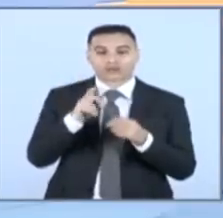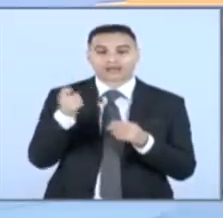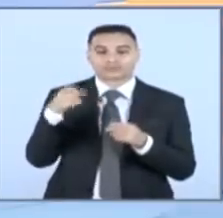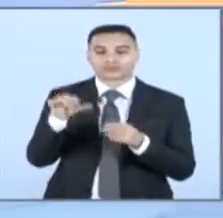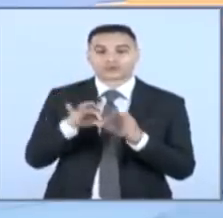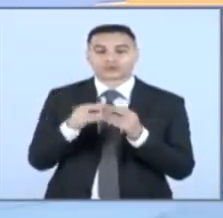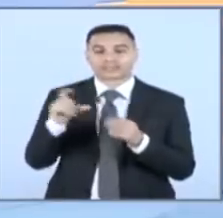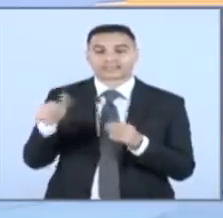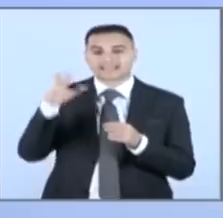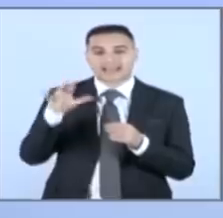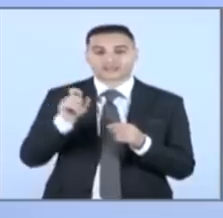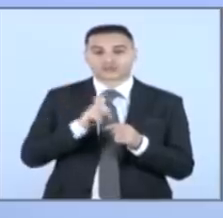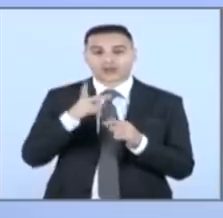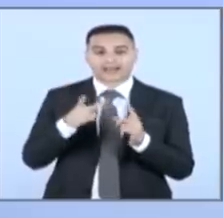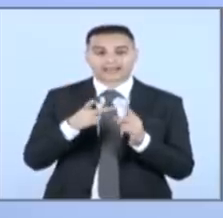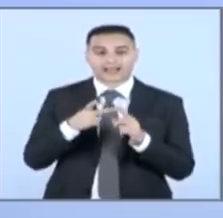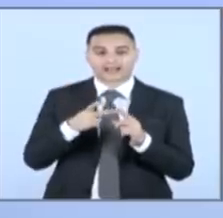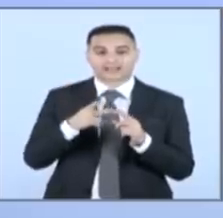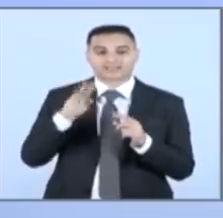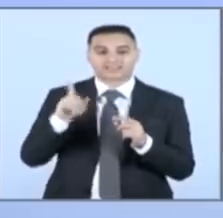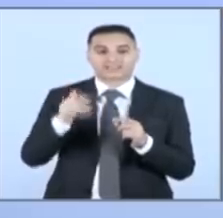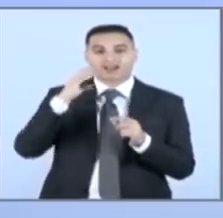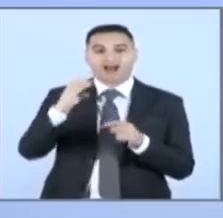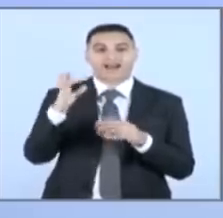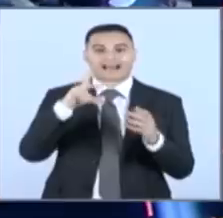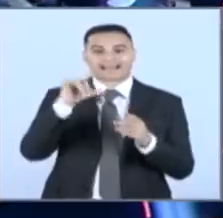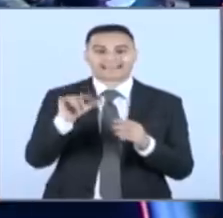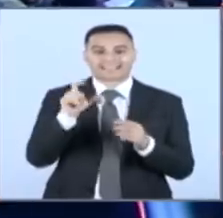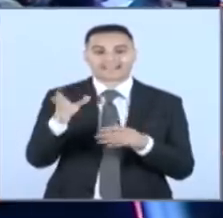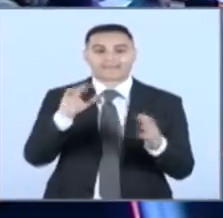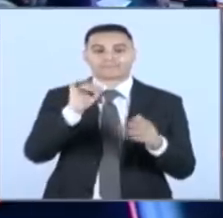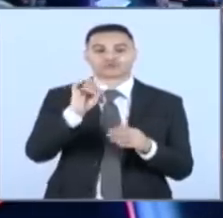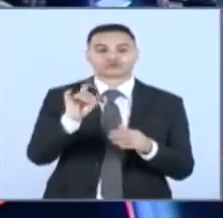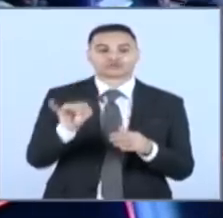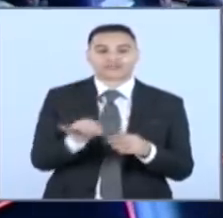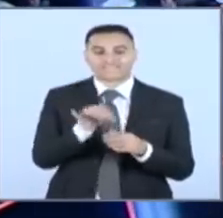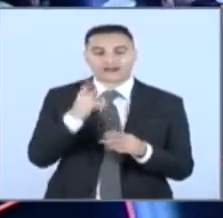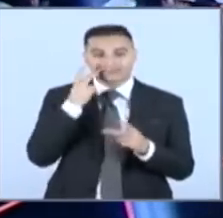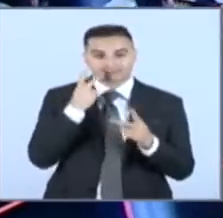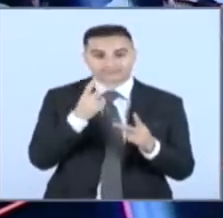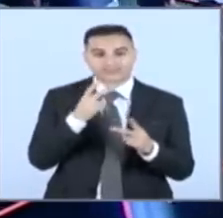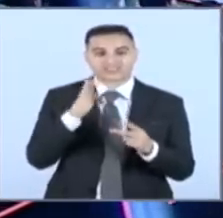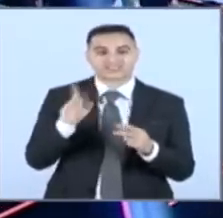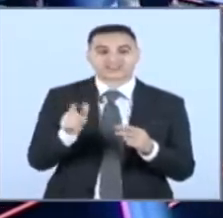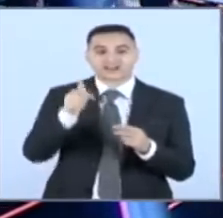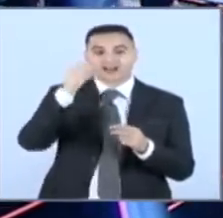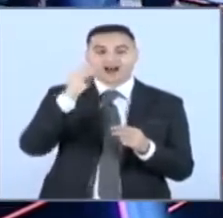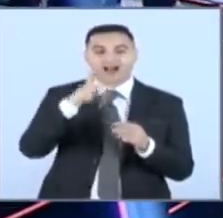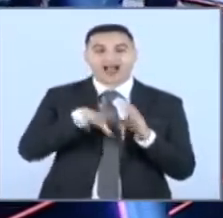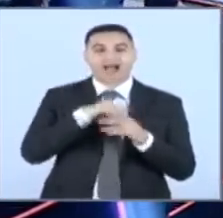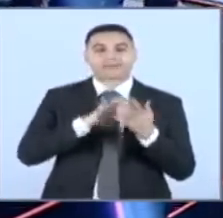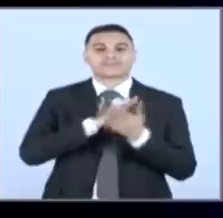نيازي. السؤال الثاني سراج الدين مصطفى. السراج اللي عامل مشاكل في